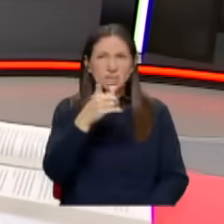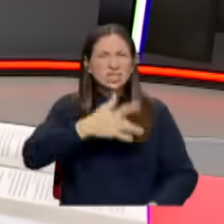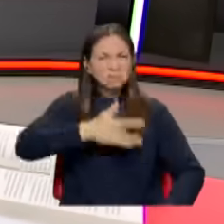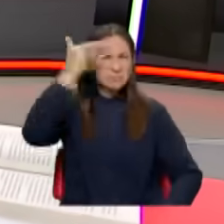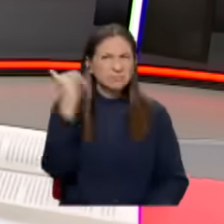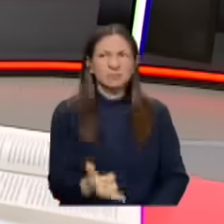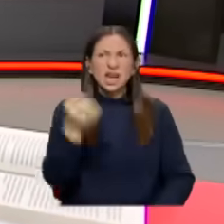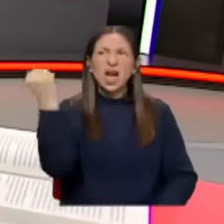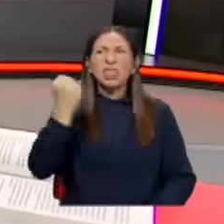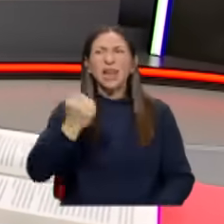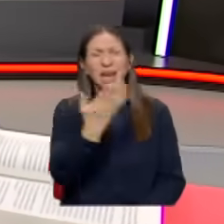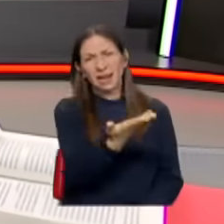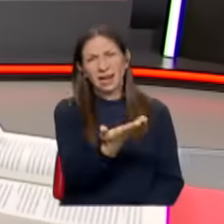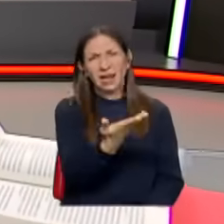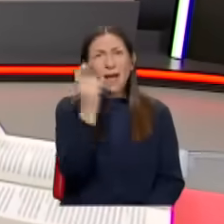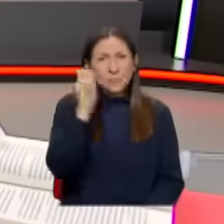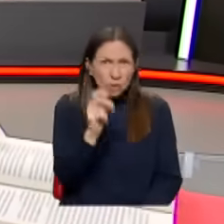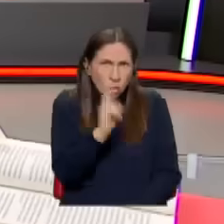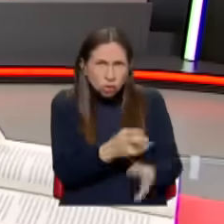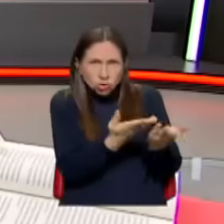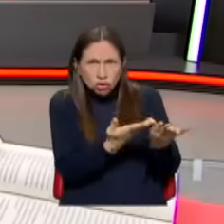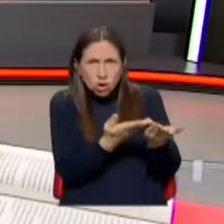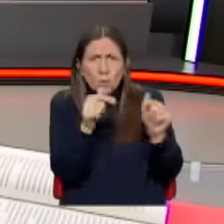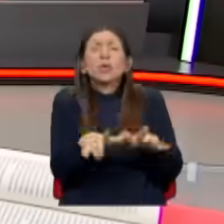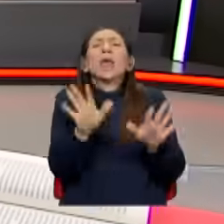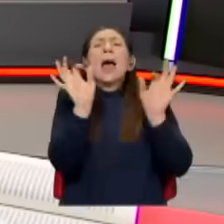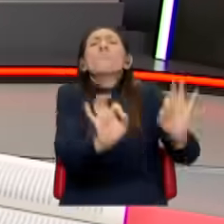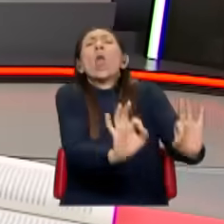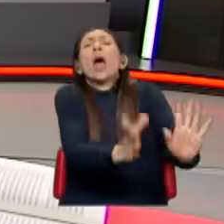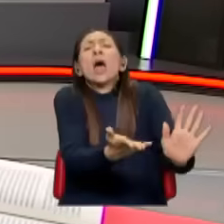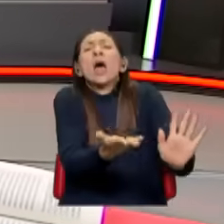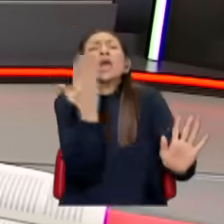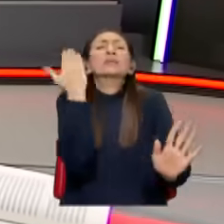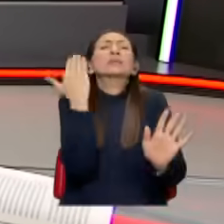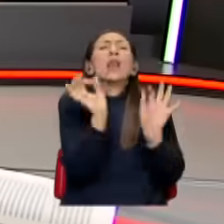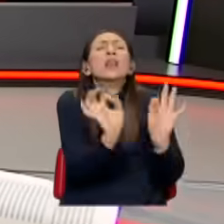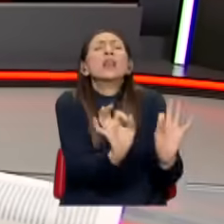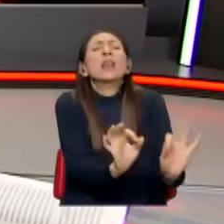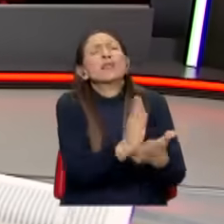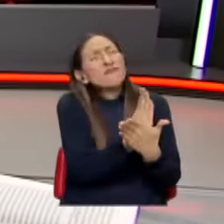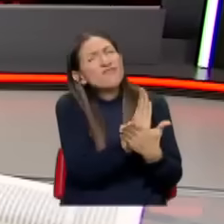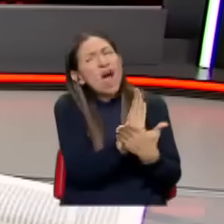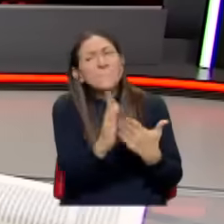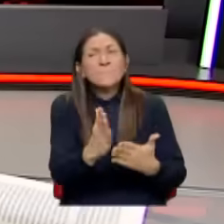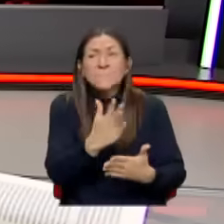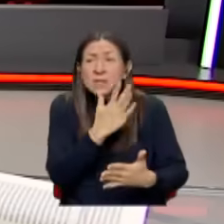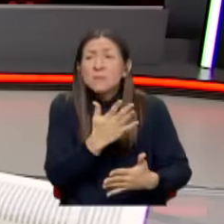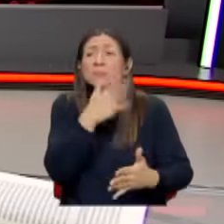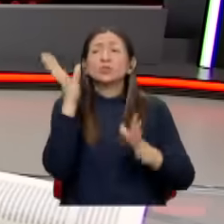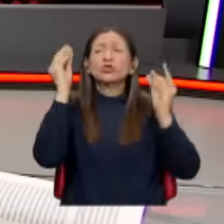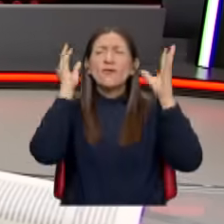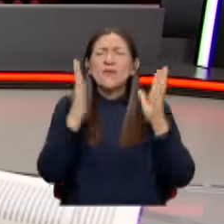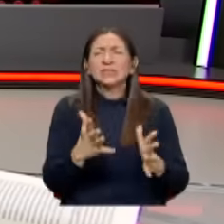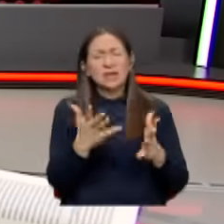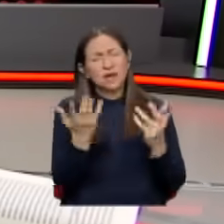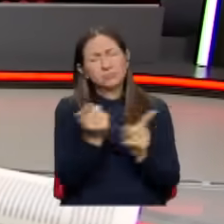bir katil. Yaptıklarını görüyorsunuz. Bugün değil, hep öyleydi zaten. Hep öyleydi. Bildiğimiz bilmediğimiz yığınla